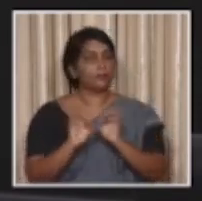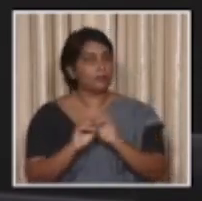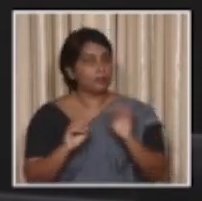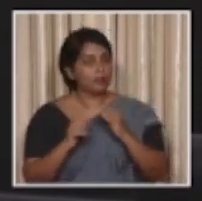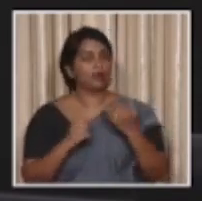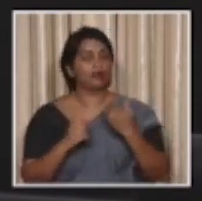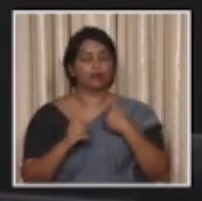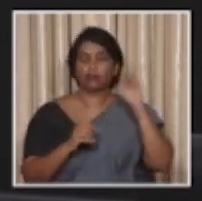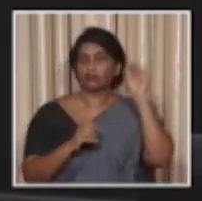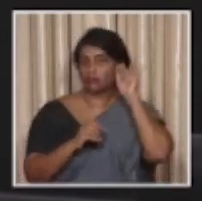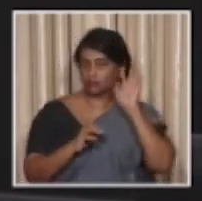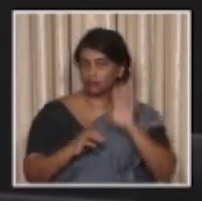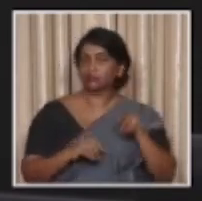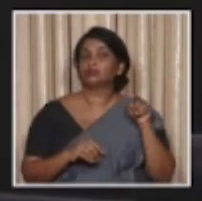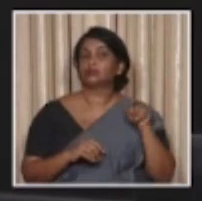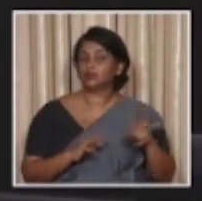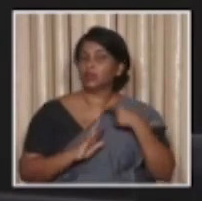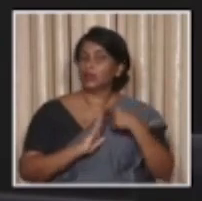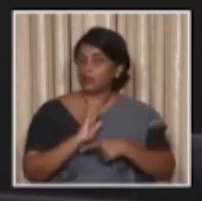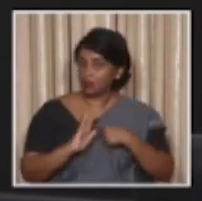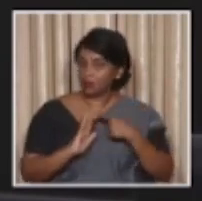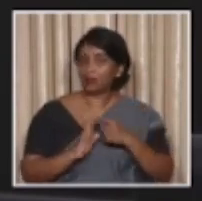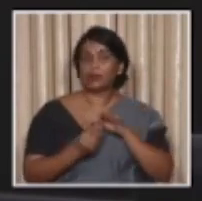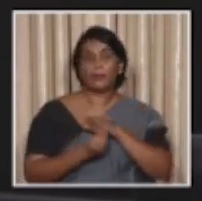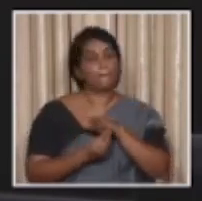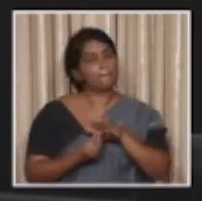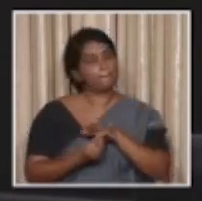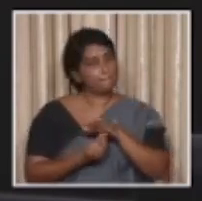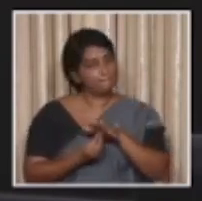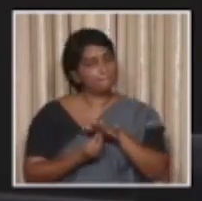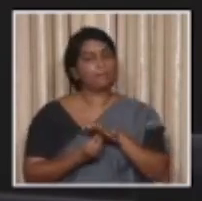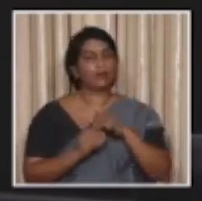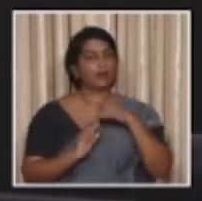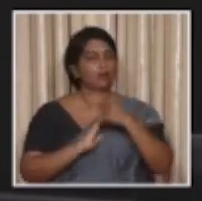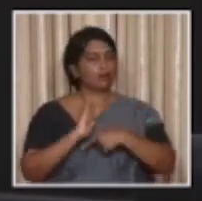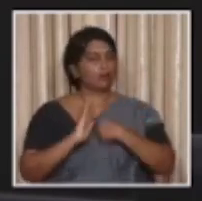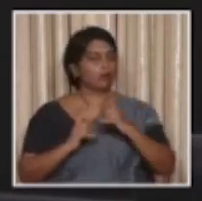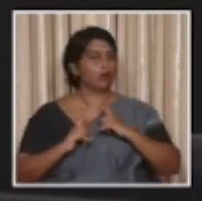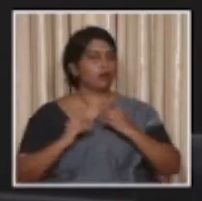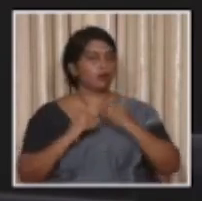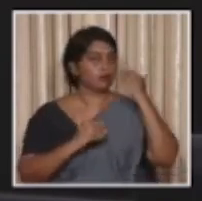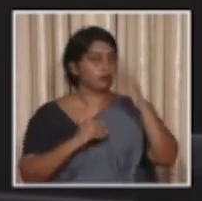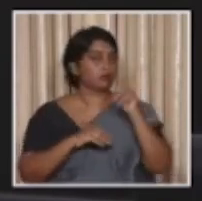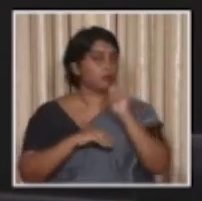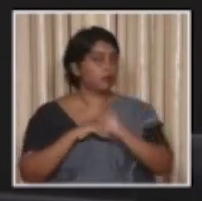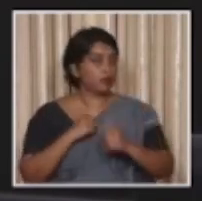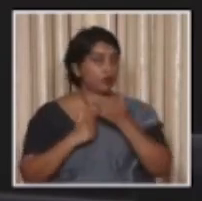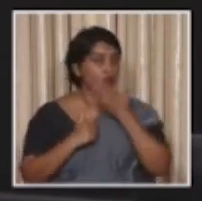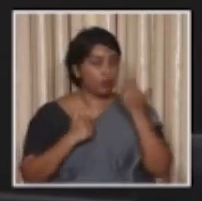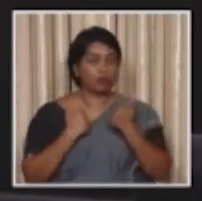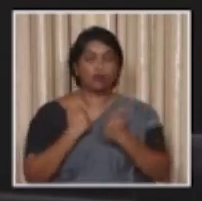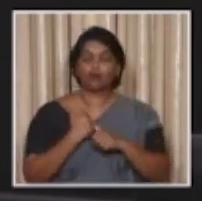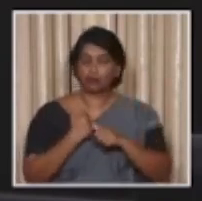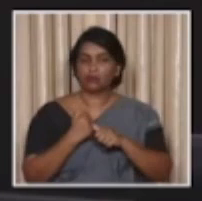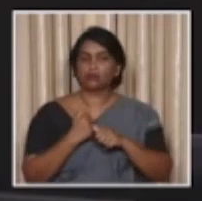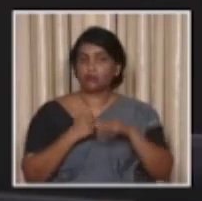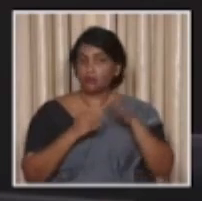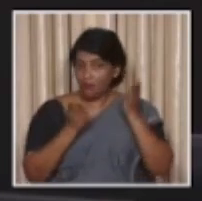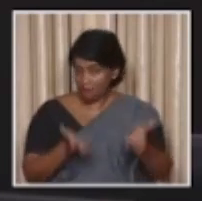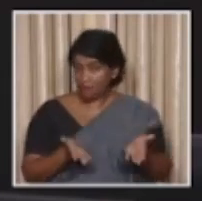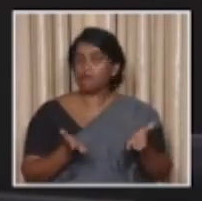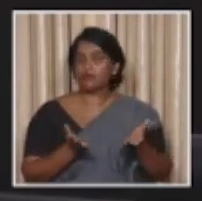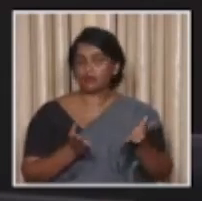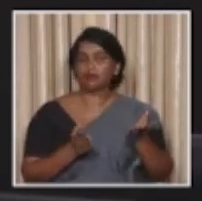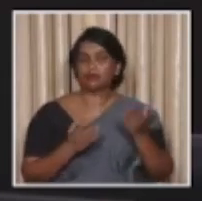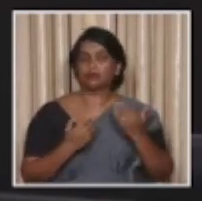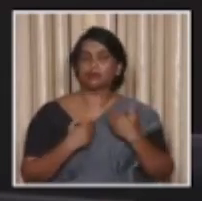අපි අහුන්කන් දුන්නහම මේ රටේ මේ පරිසරය රටේ අනාගතේ නිර්මාණය කරන්න පුළුවන් පදනමක් පසුබිමක් තියෙනවද කියන එක